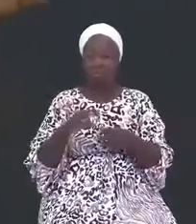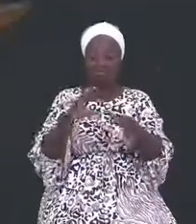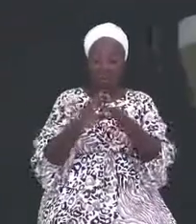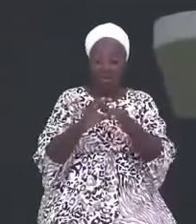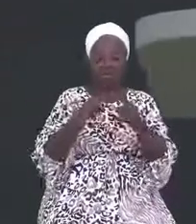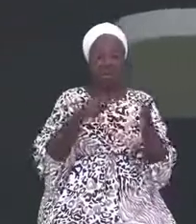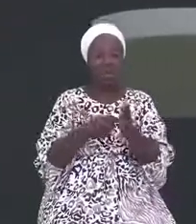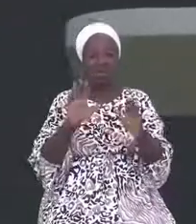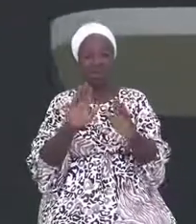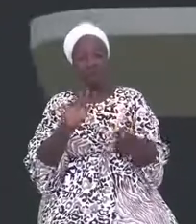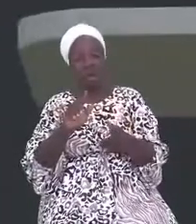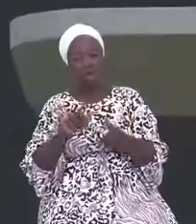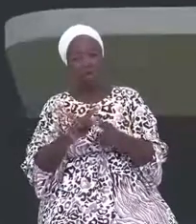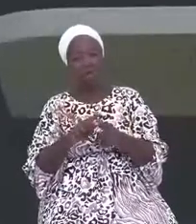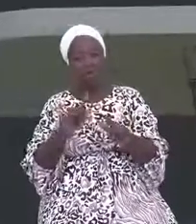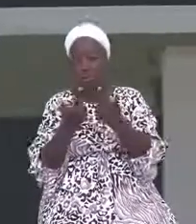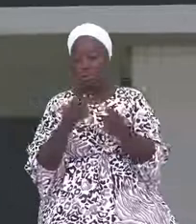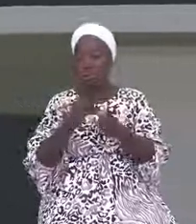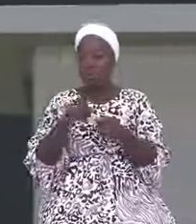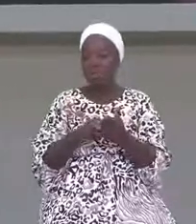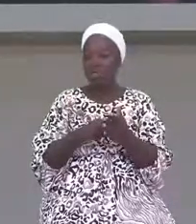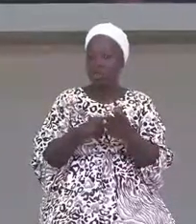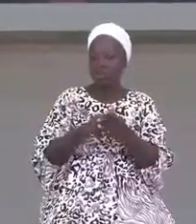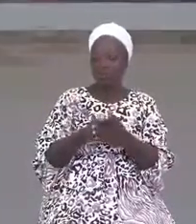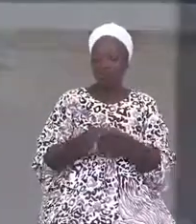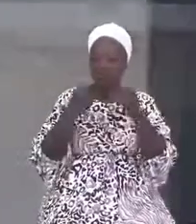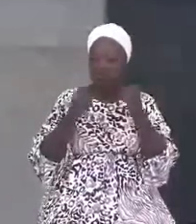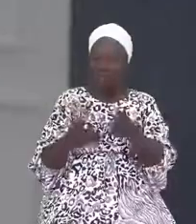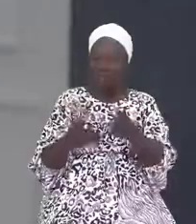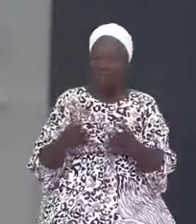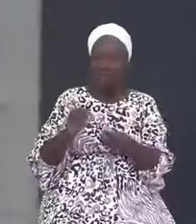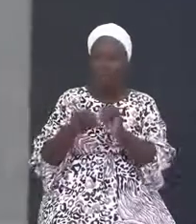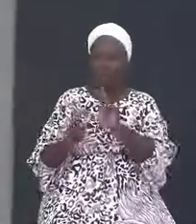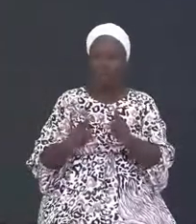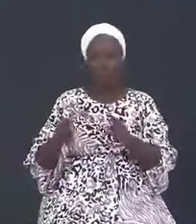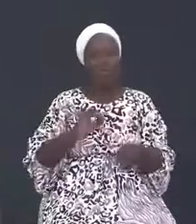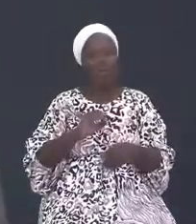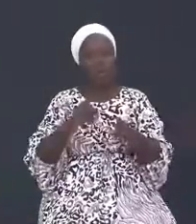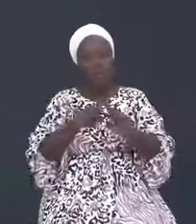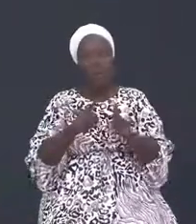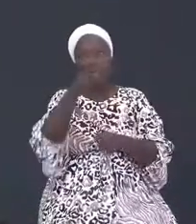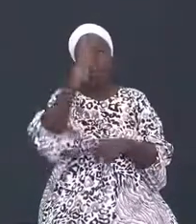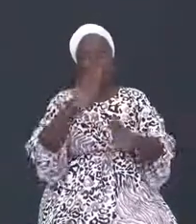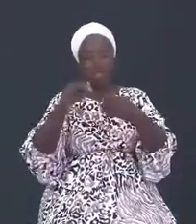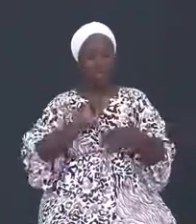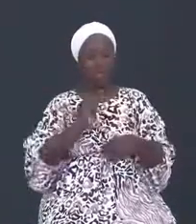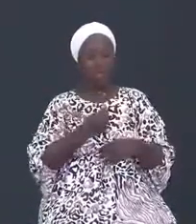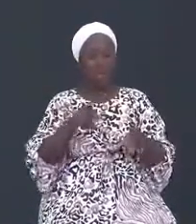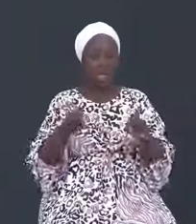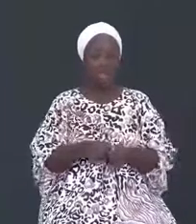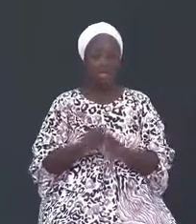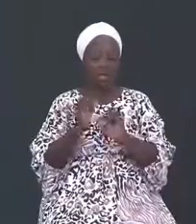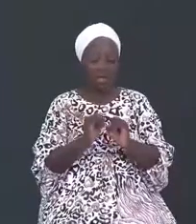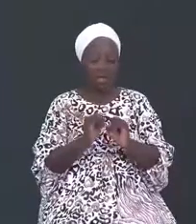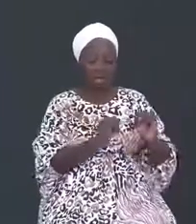à telle communauté. Il le donne en tant qu'individu. Il donne le pain de